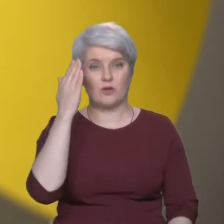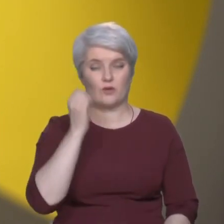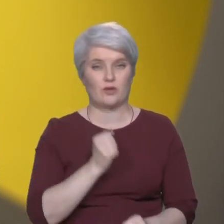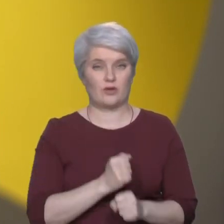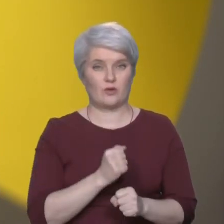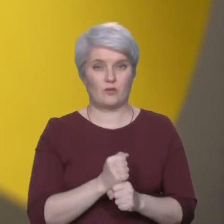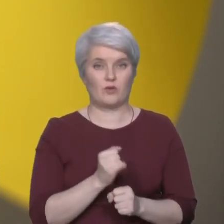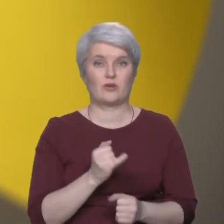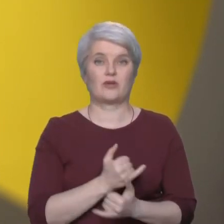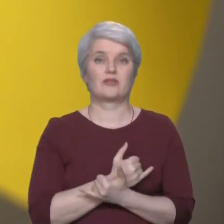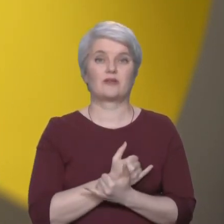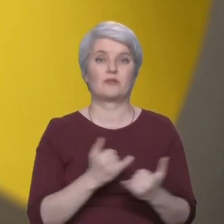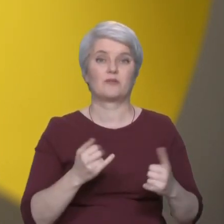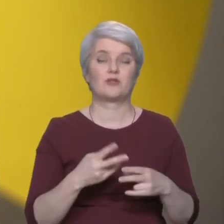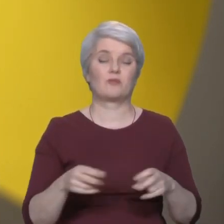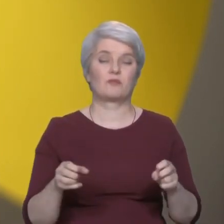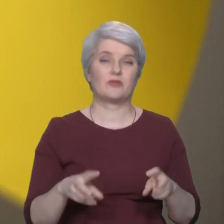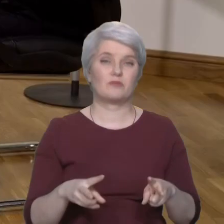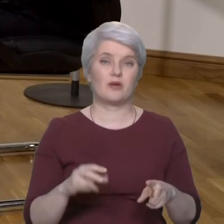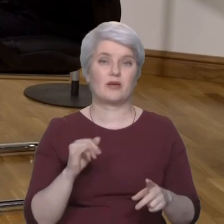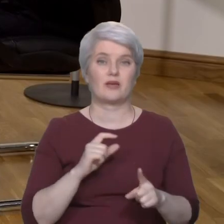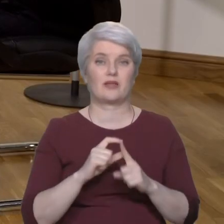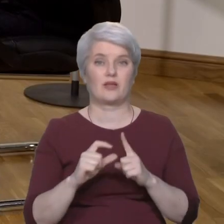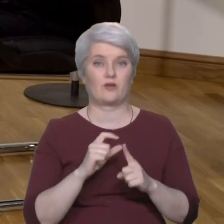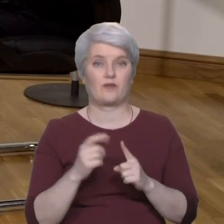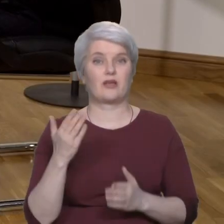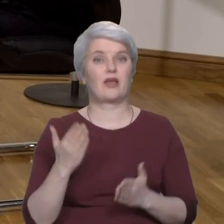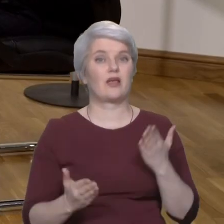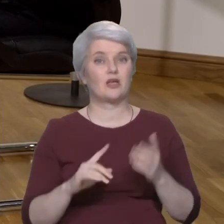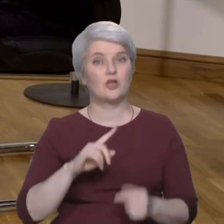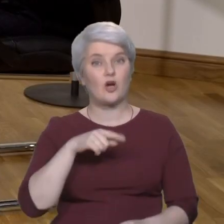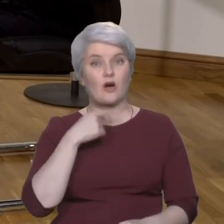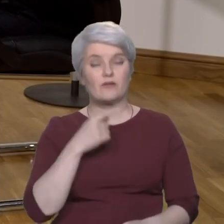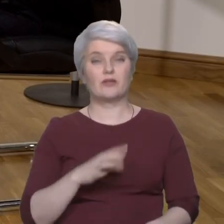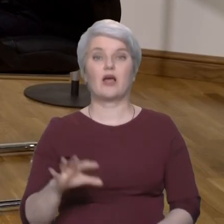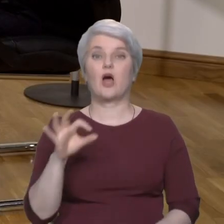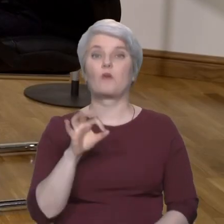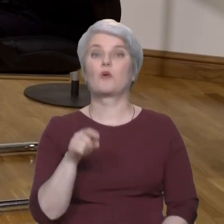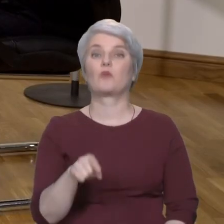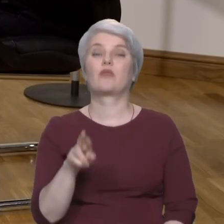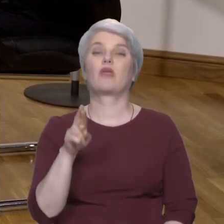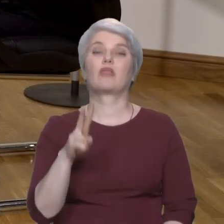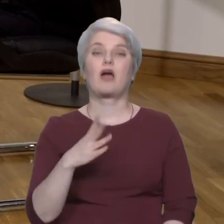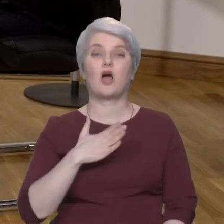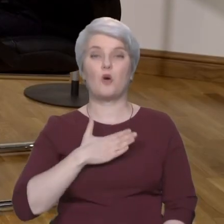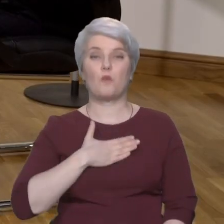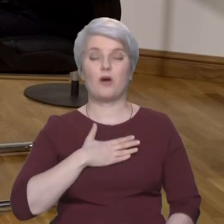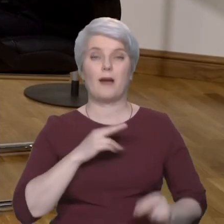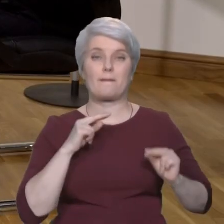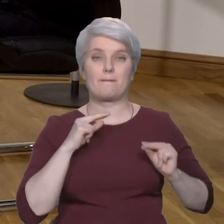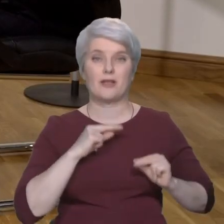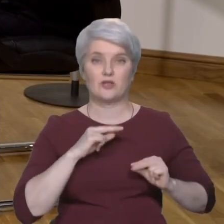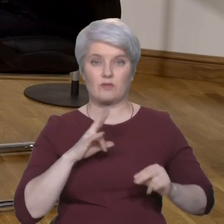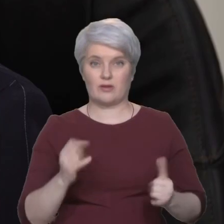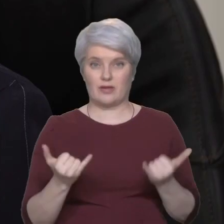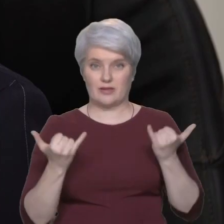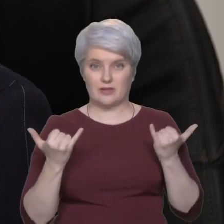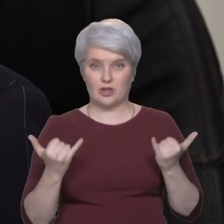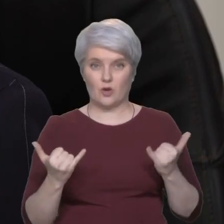і забезпечення безпеки і реагування. Якщо говорити про те, як ми працювали і як ми працюємо на сьогодні,